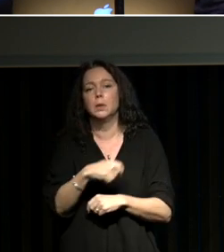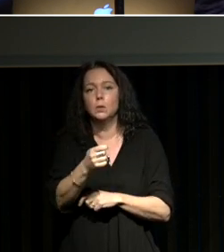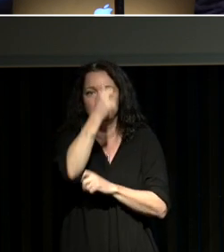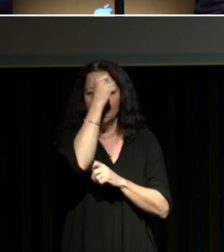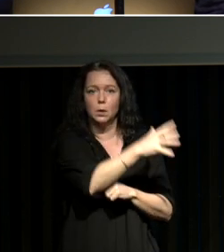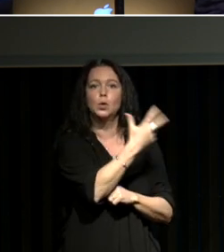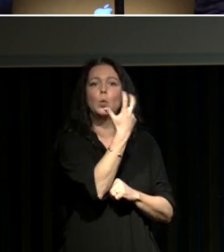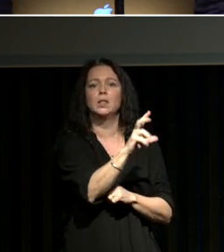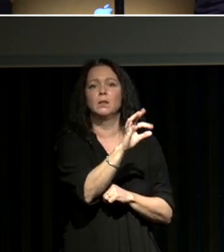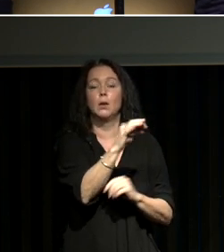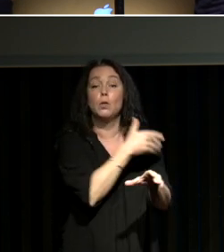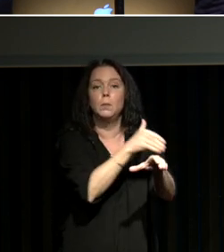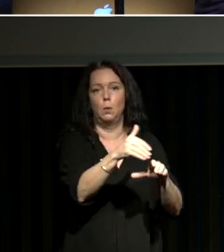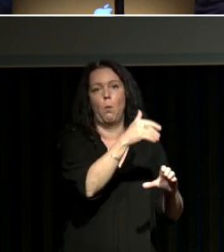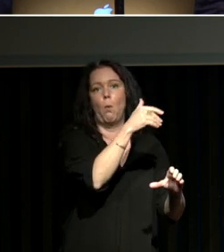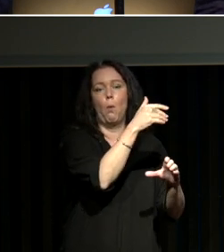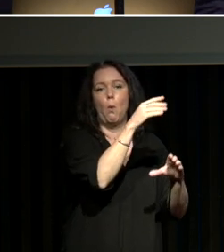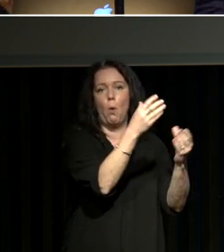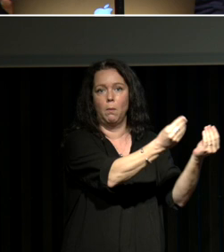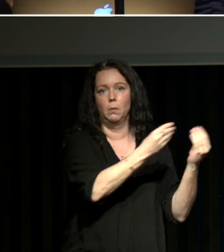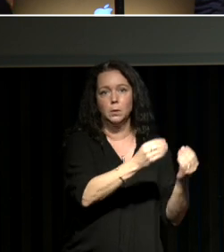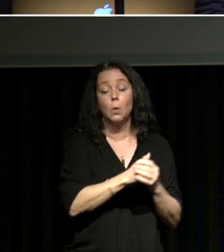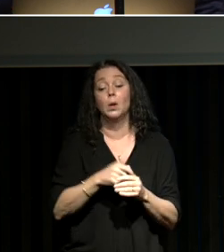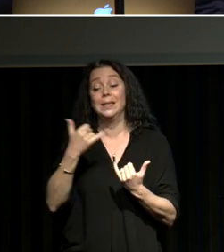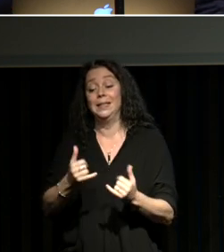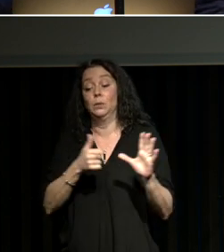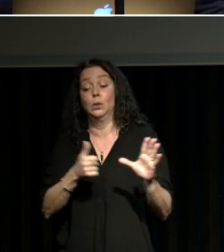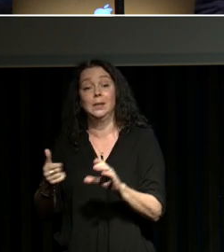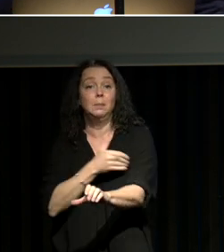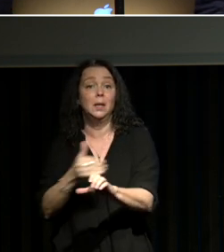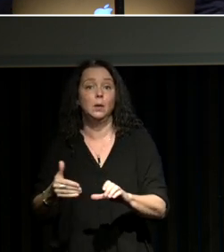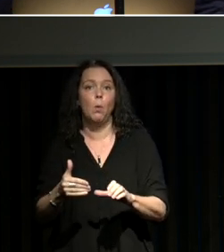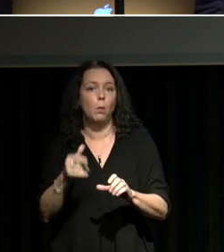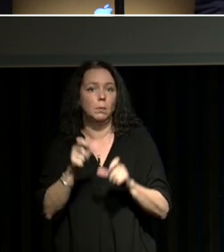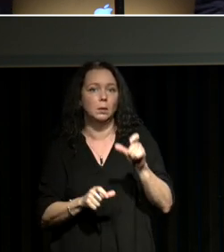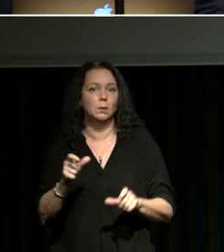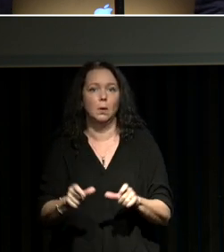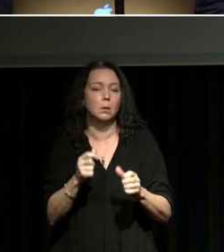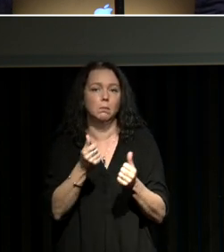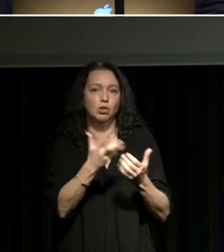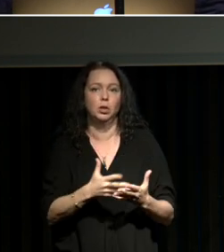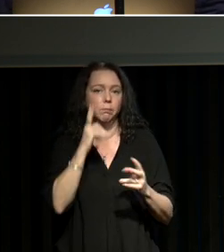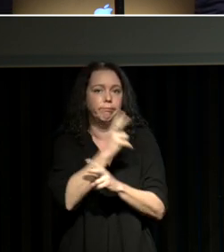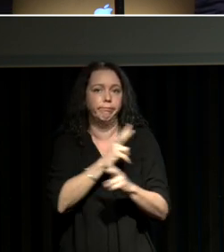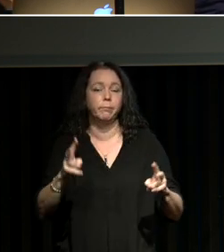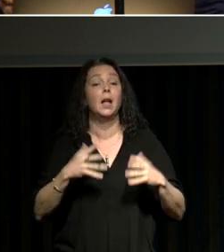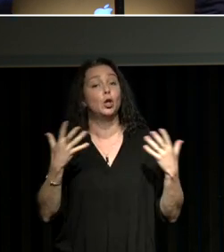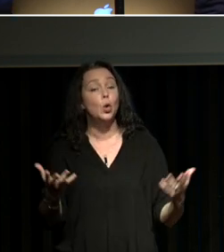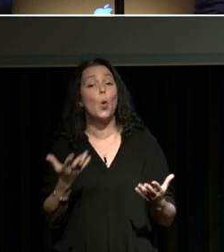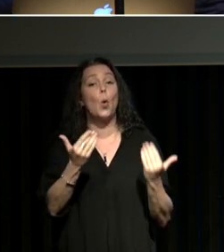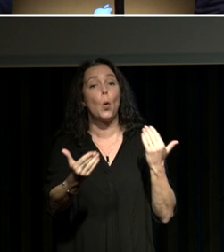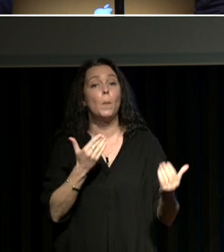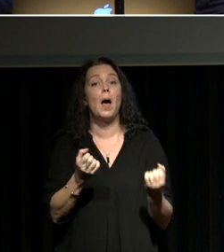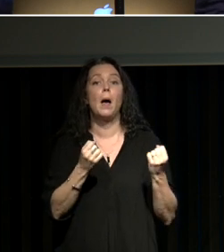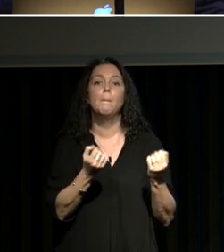plus de 350 millions d'habitants, avec la France, où nous sommes 66 millions, eh bien, les chiffres ne veulent rien dire. Donc, on compare le nombre de prélèvements par